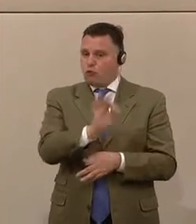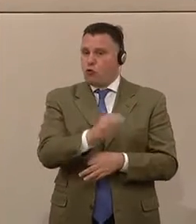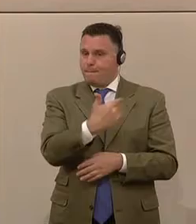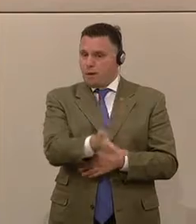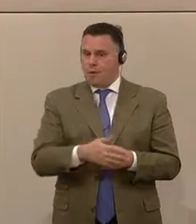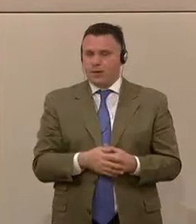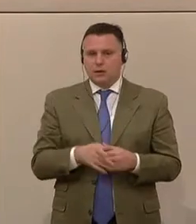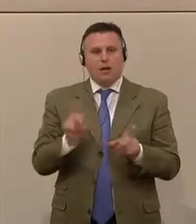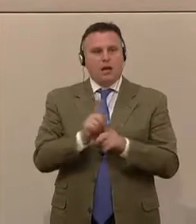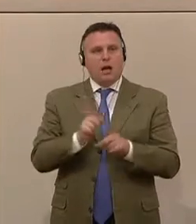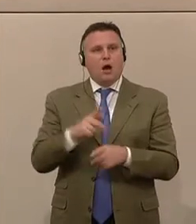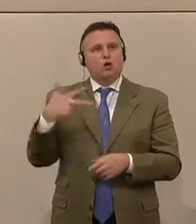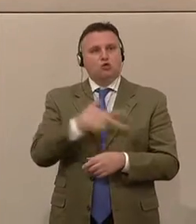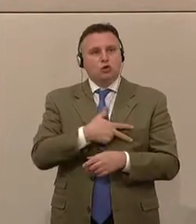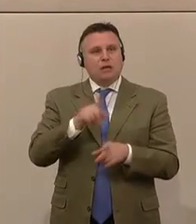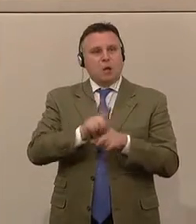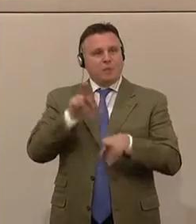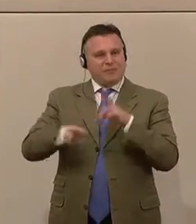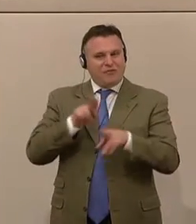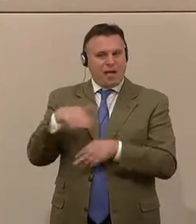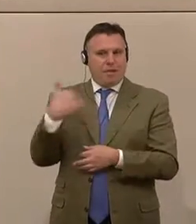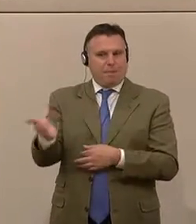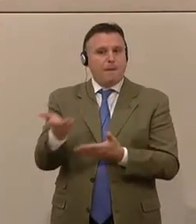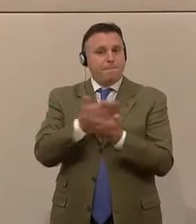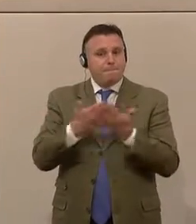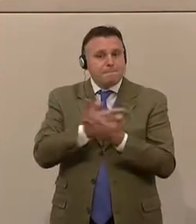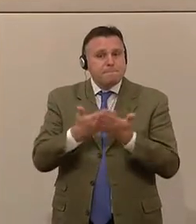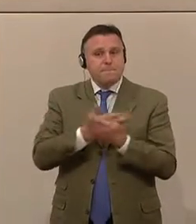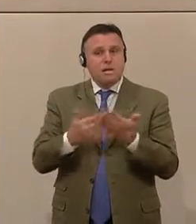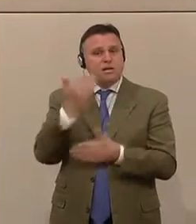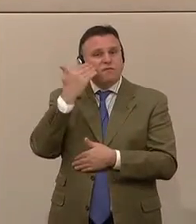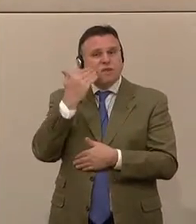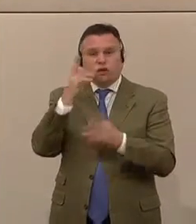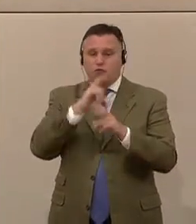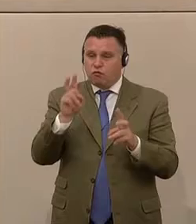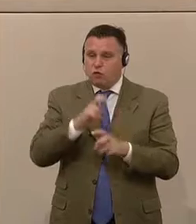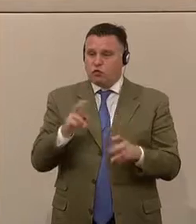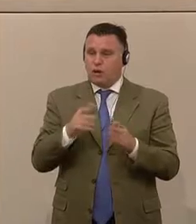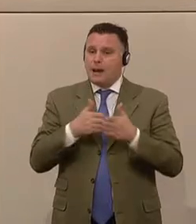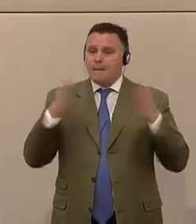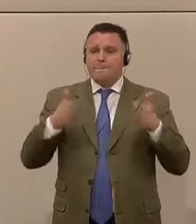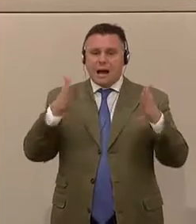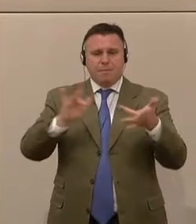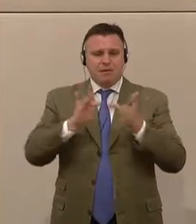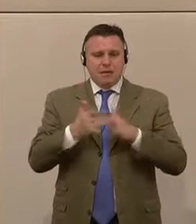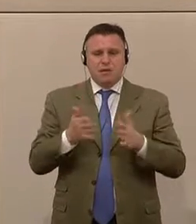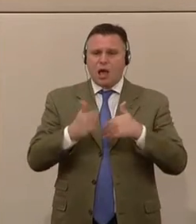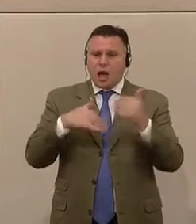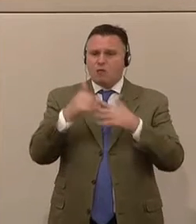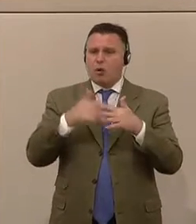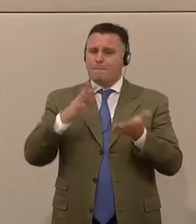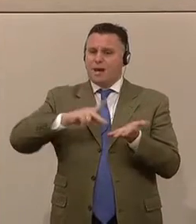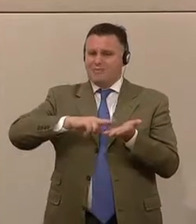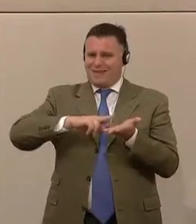für Soziales und Pflege, mehr Geld für Bildung, Wissenschaft, Forschung, Breitbandausbau,